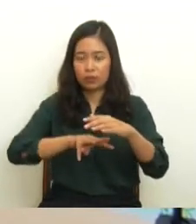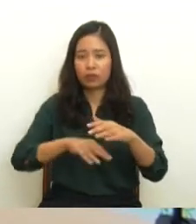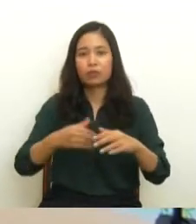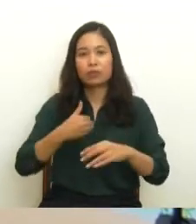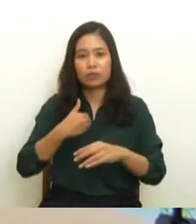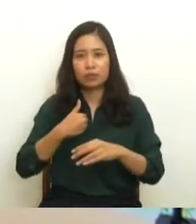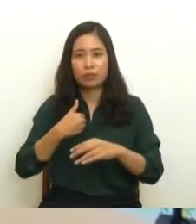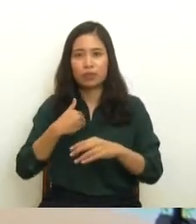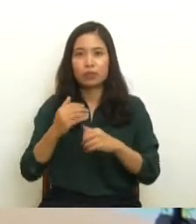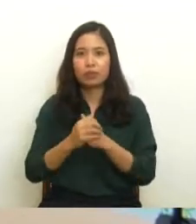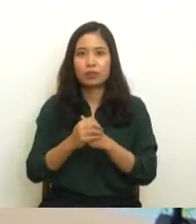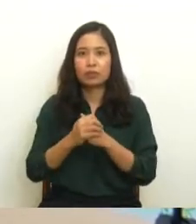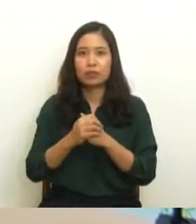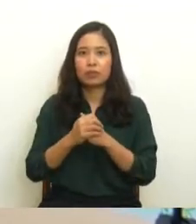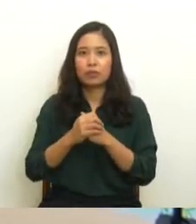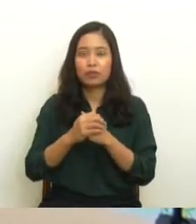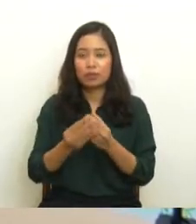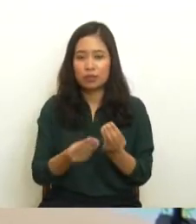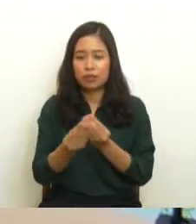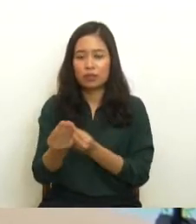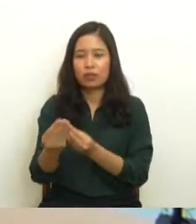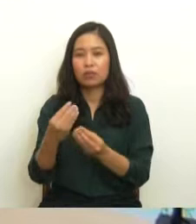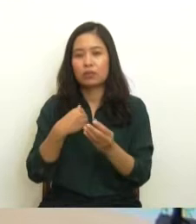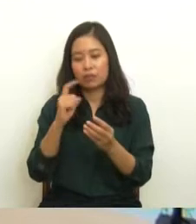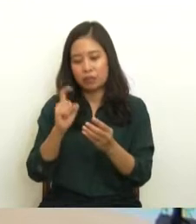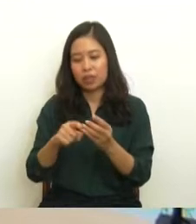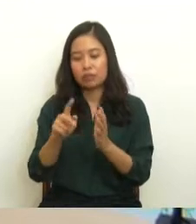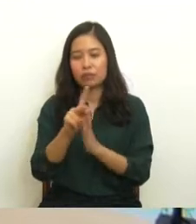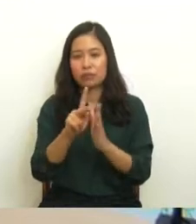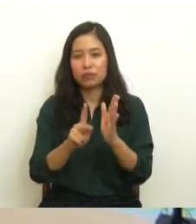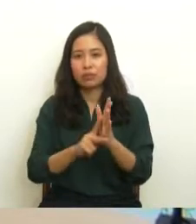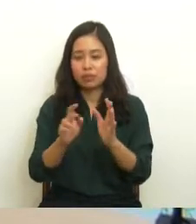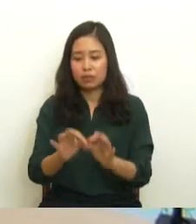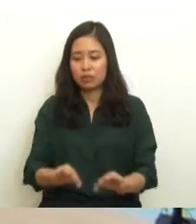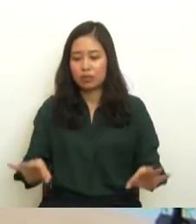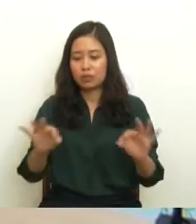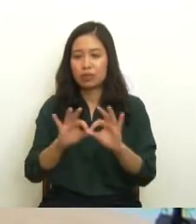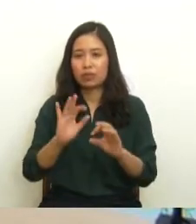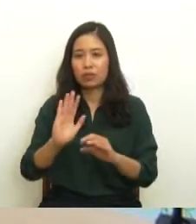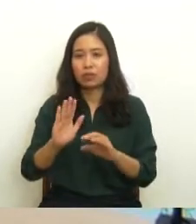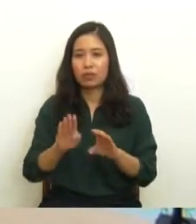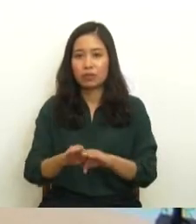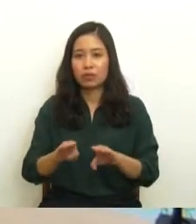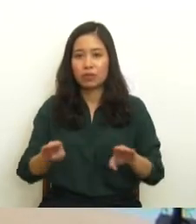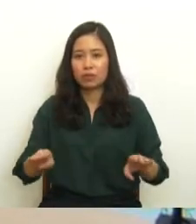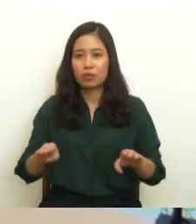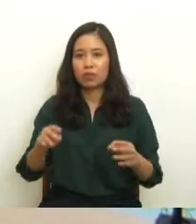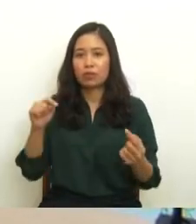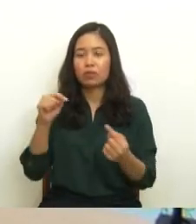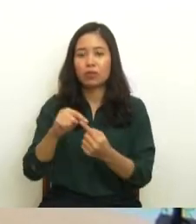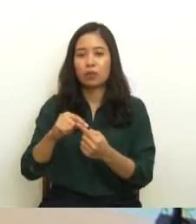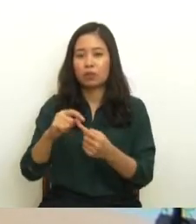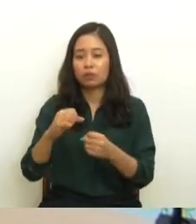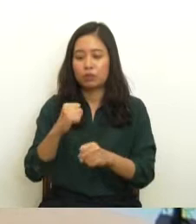อทำงานเป็นกลไ่ผ่านขึนข่ายเท้าถิน คือ Local Networkและมีการในการสรางพลัง